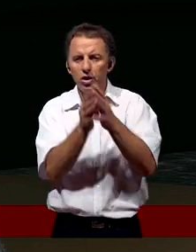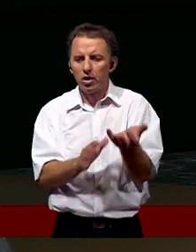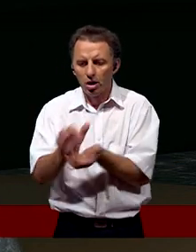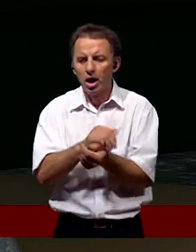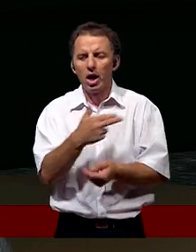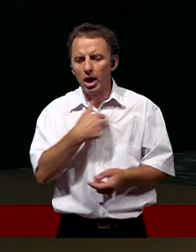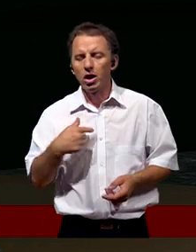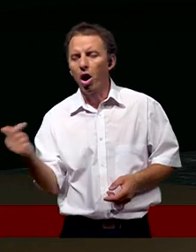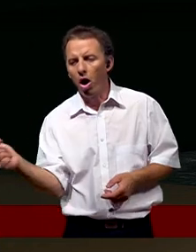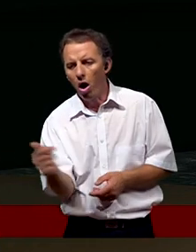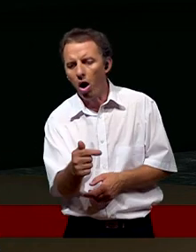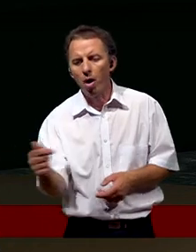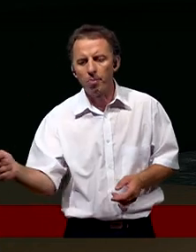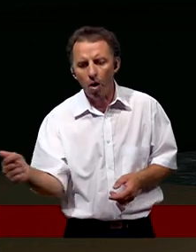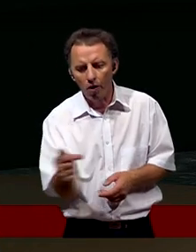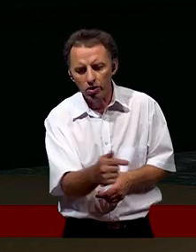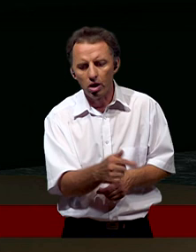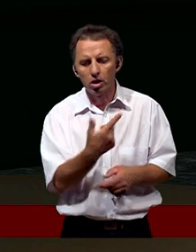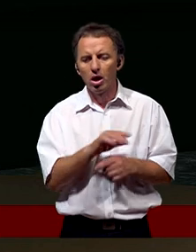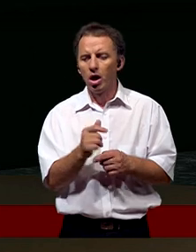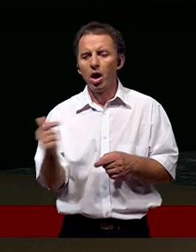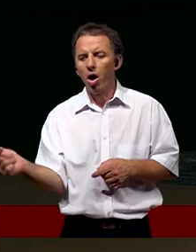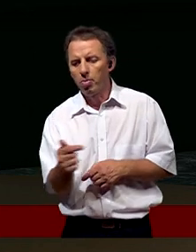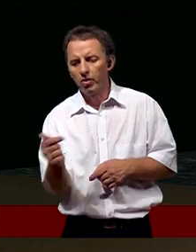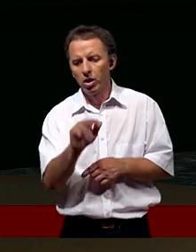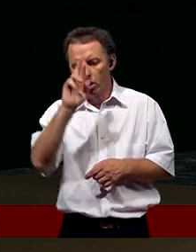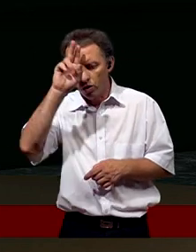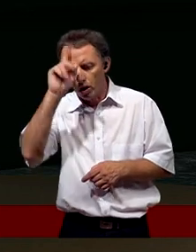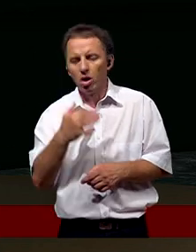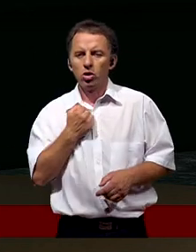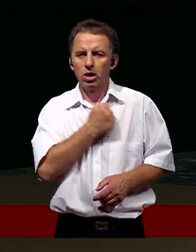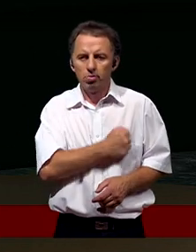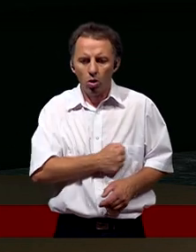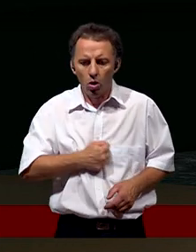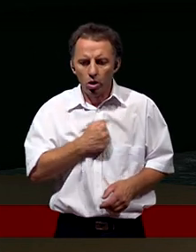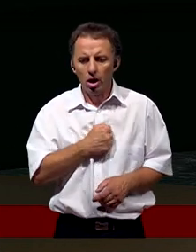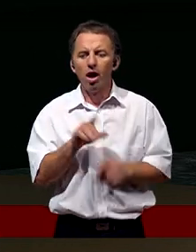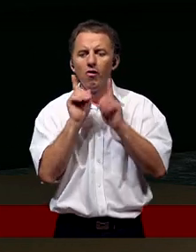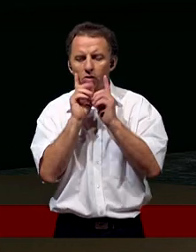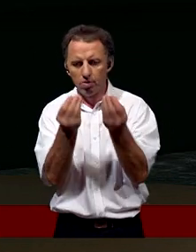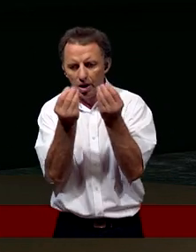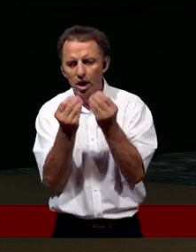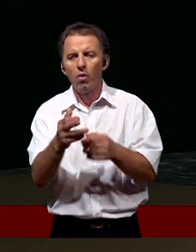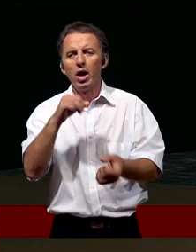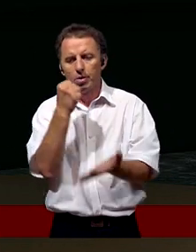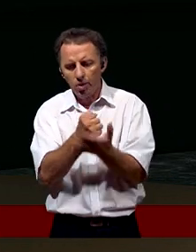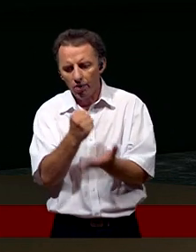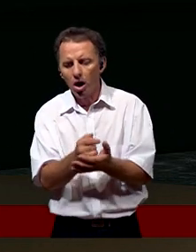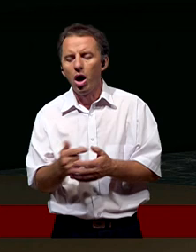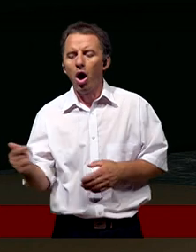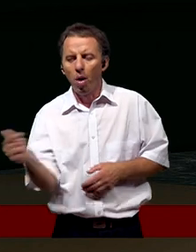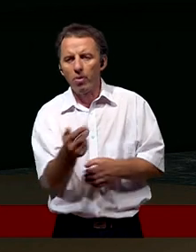świecie. To jest nasz obowiązek. I oczywiście nie kojarzmy obowiązku z czymś smutnym, bo to jest fantastyczna sprawa, to